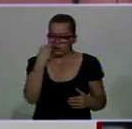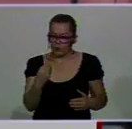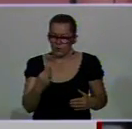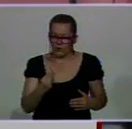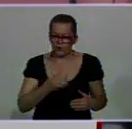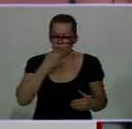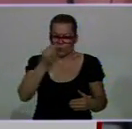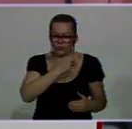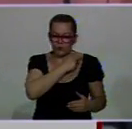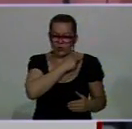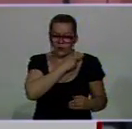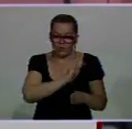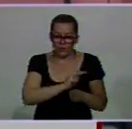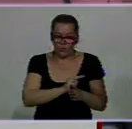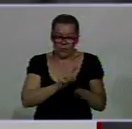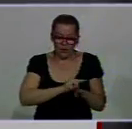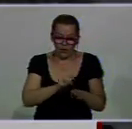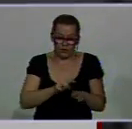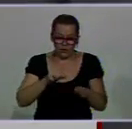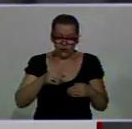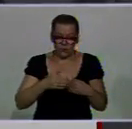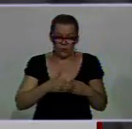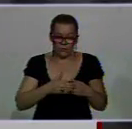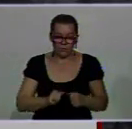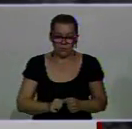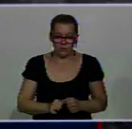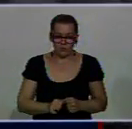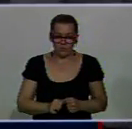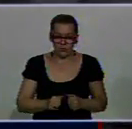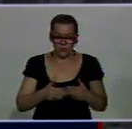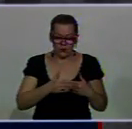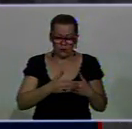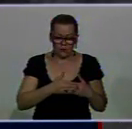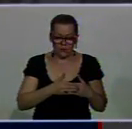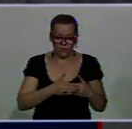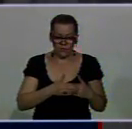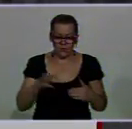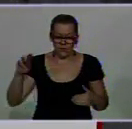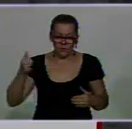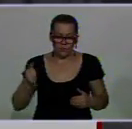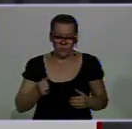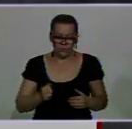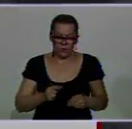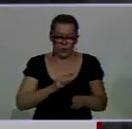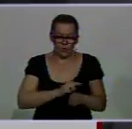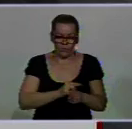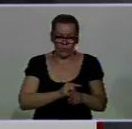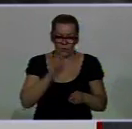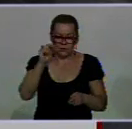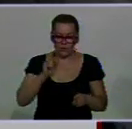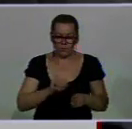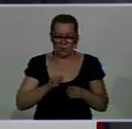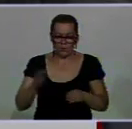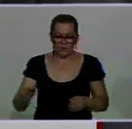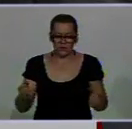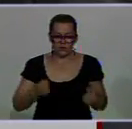luau măsuri la timp, nu se ajunge aici. Stau prin vecini, lucrurile prin împărțite, tot așa, prin vecini, prin rude, prin toate alea. Foarte greu este.